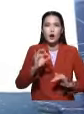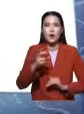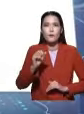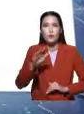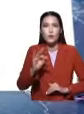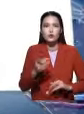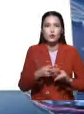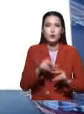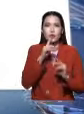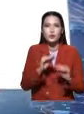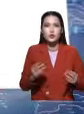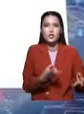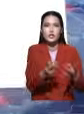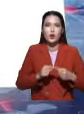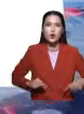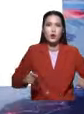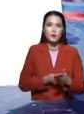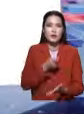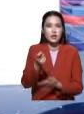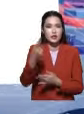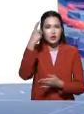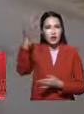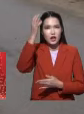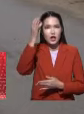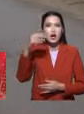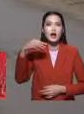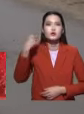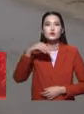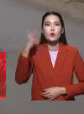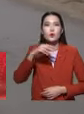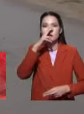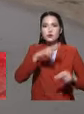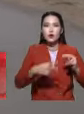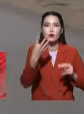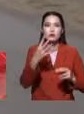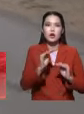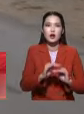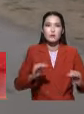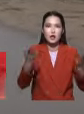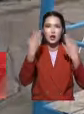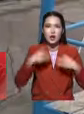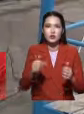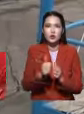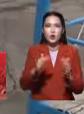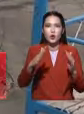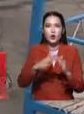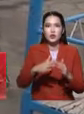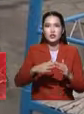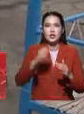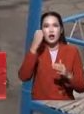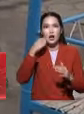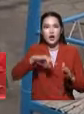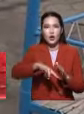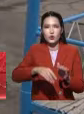омбудсмені бұл үндеуін тиісті органдарға жіберетінін айтты. Еске салайық, Түркістанда жоғалған 4 жасар баланың денесі көрші үйдің жанындағы кәріз